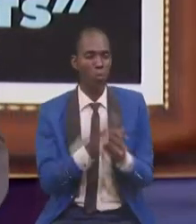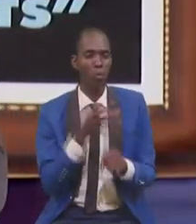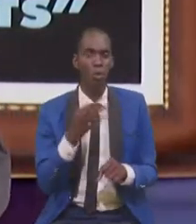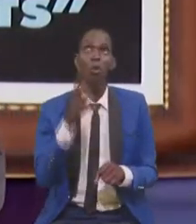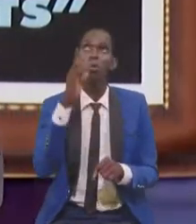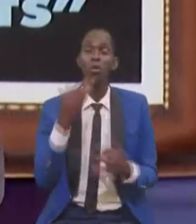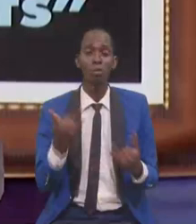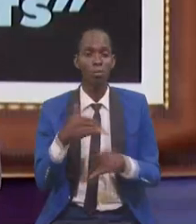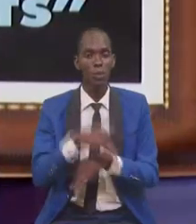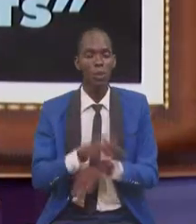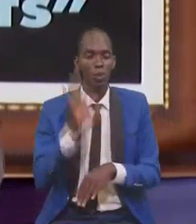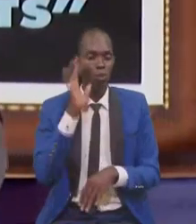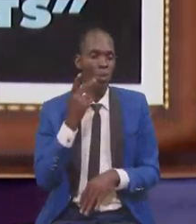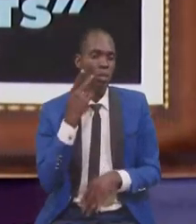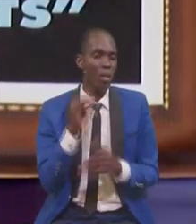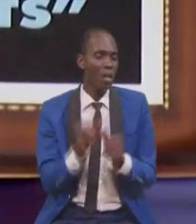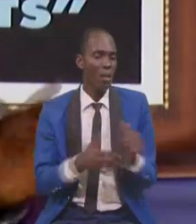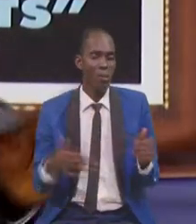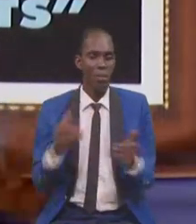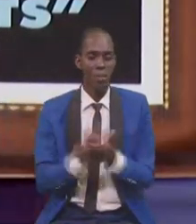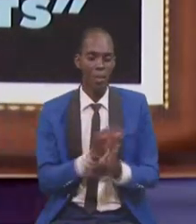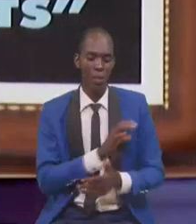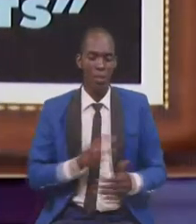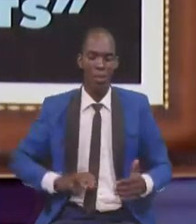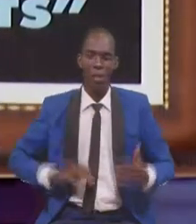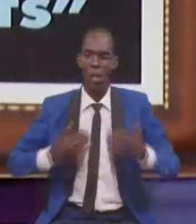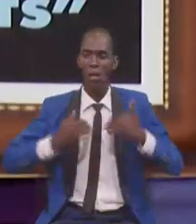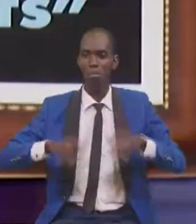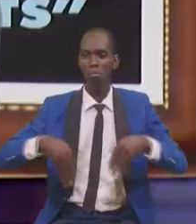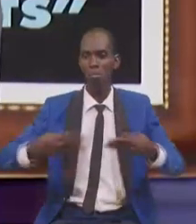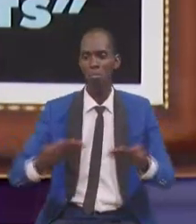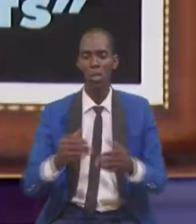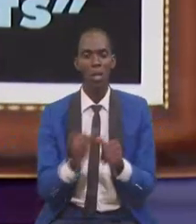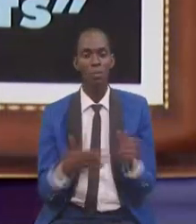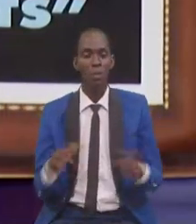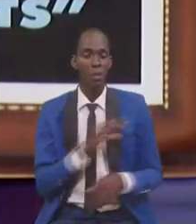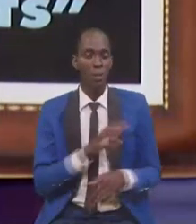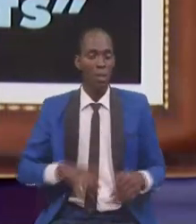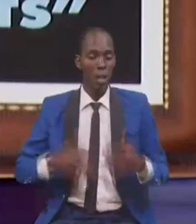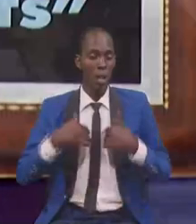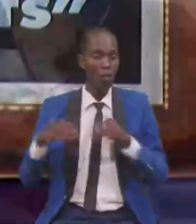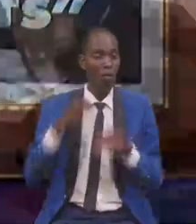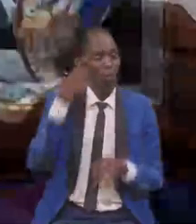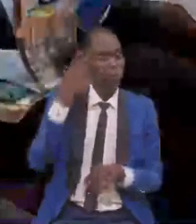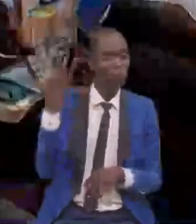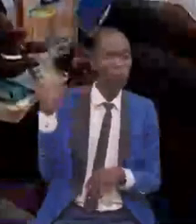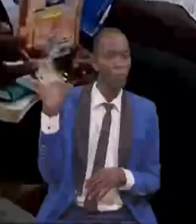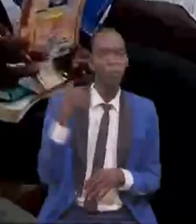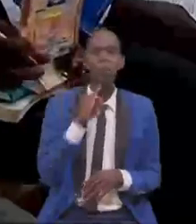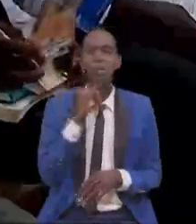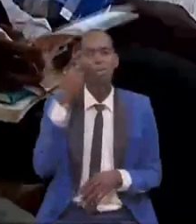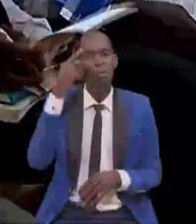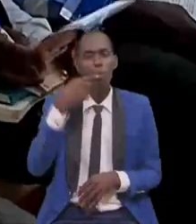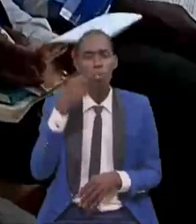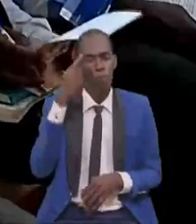les Écritures ce jour, et tu embrasses les promesses de Dieu, que tout ce que Christ a tout fait, tout ce que Christ